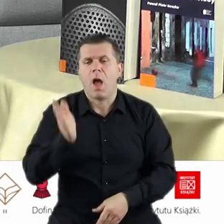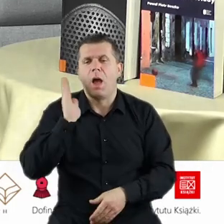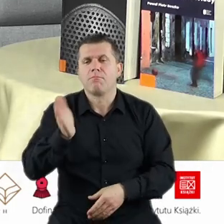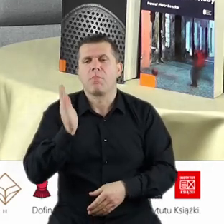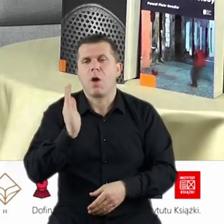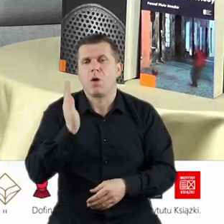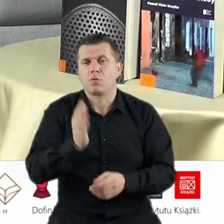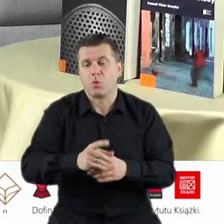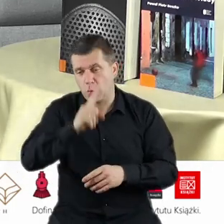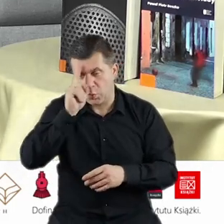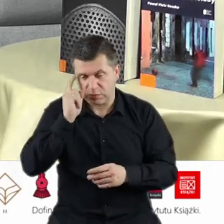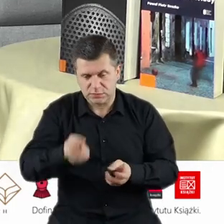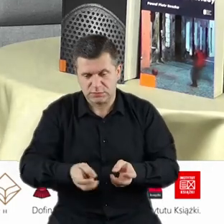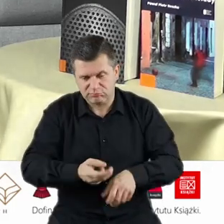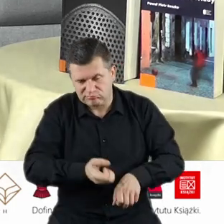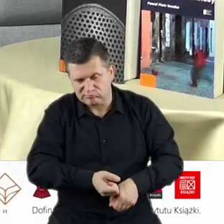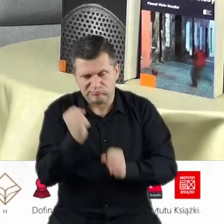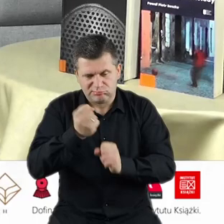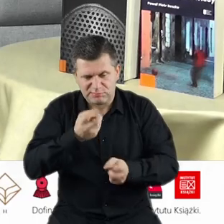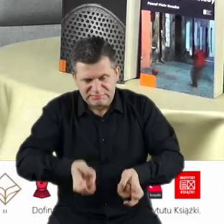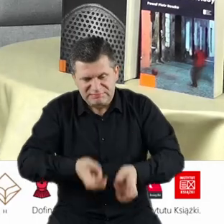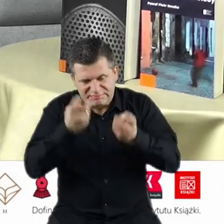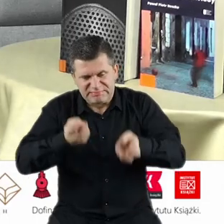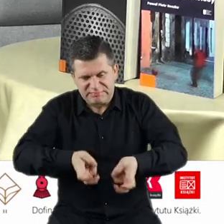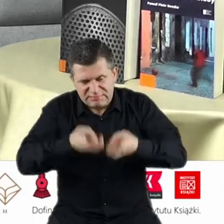w dołach, a potem kopacze